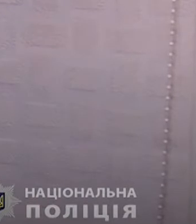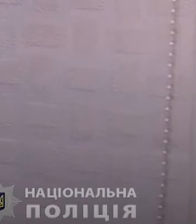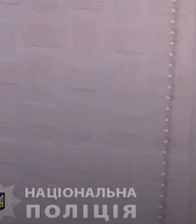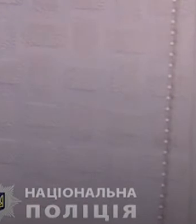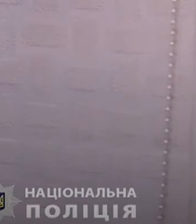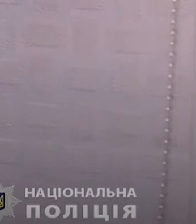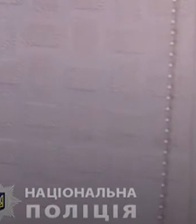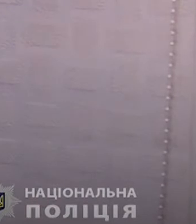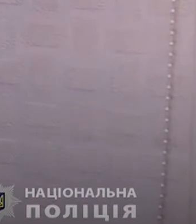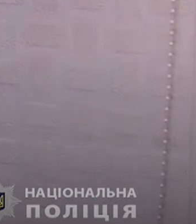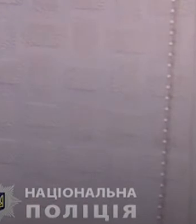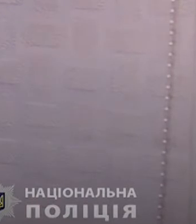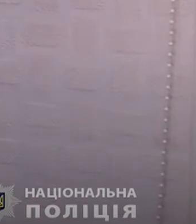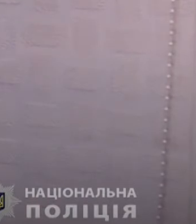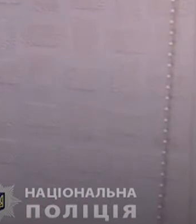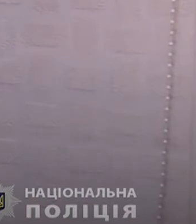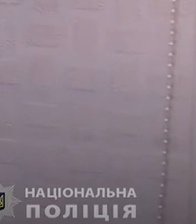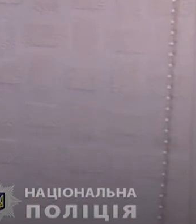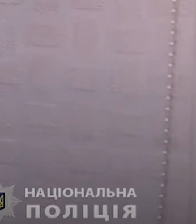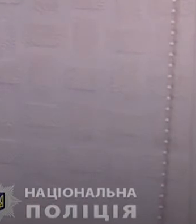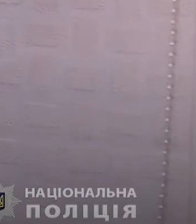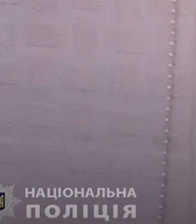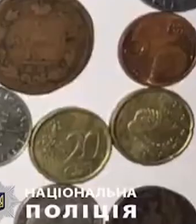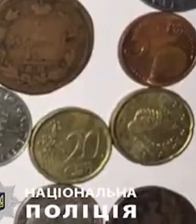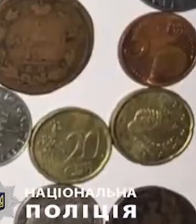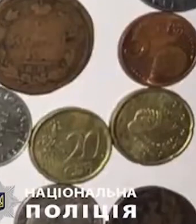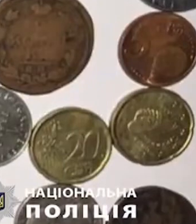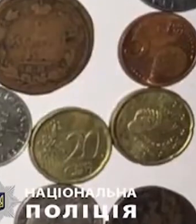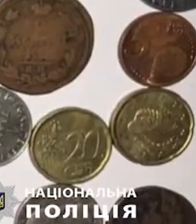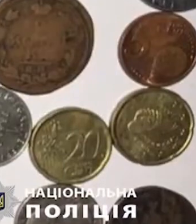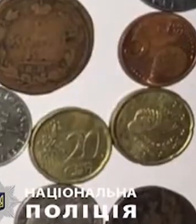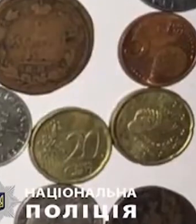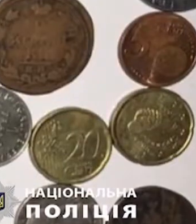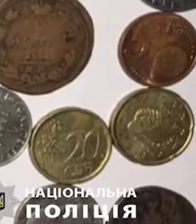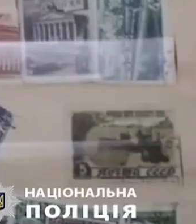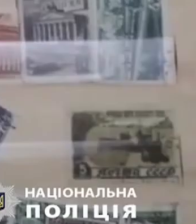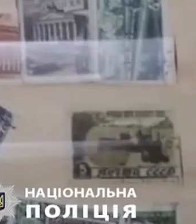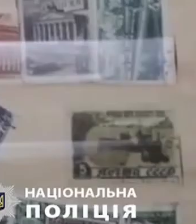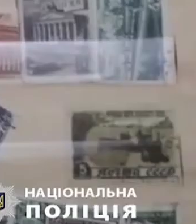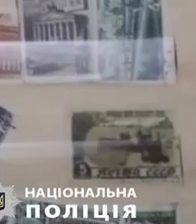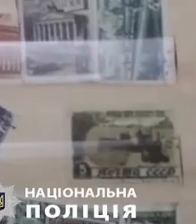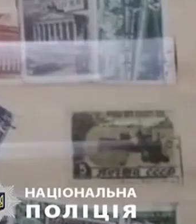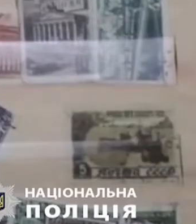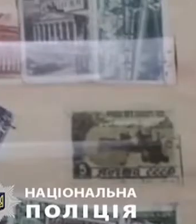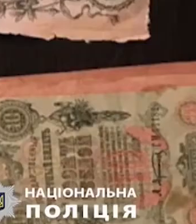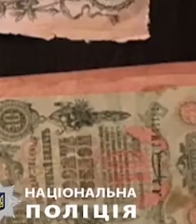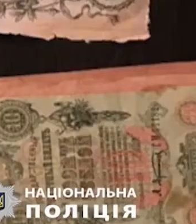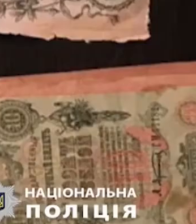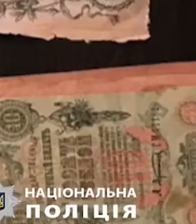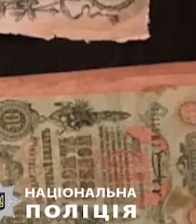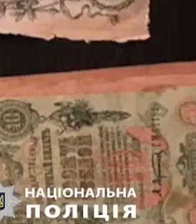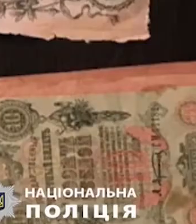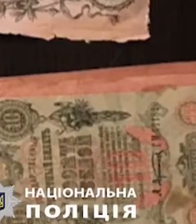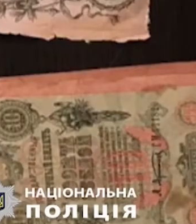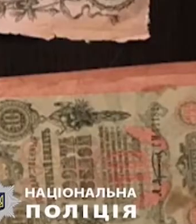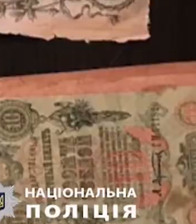ознаками статті 185 Кримінального кодексу України – це крадіжка. В ході обшуку за місцем мешкання зловмисниці правоохоронці виявили та вилучили